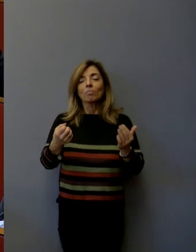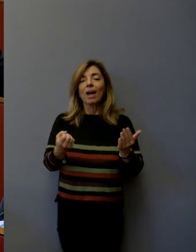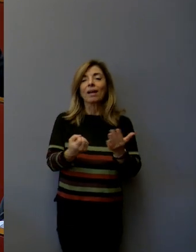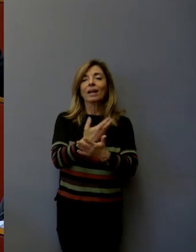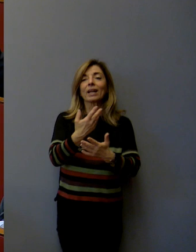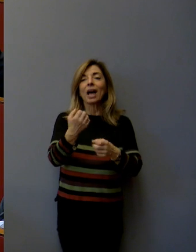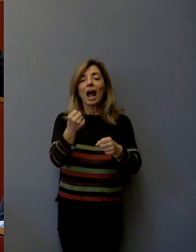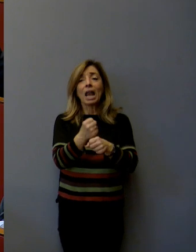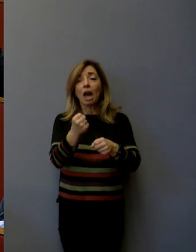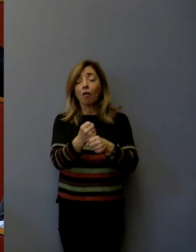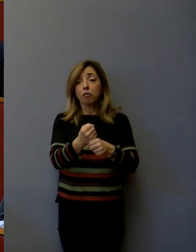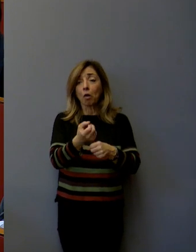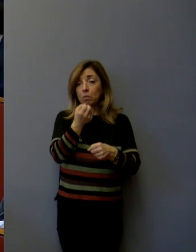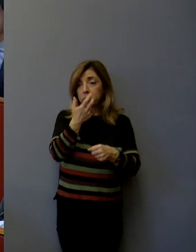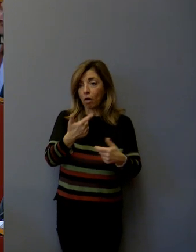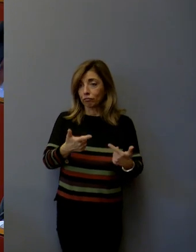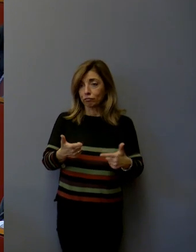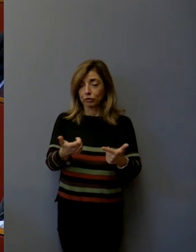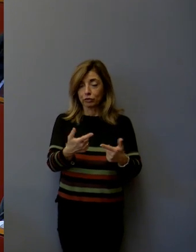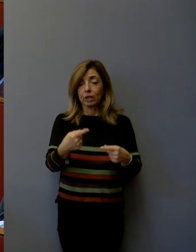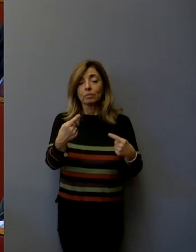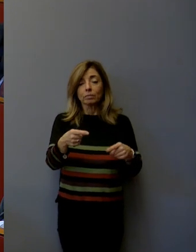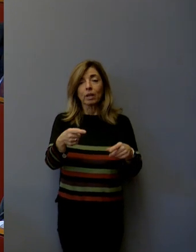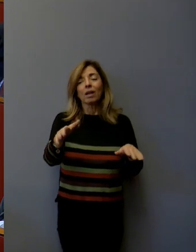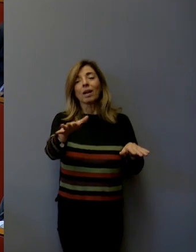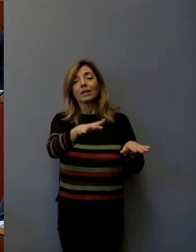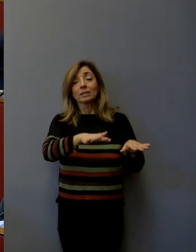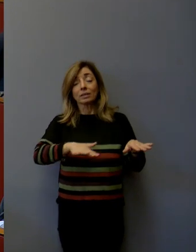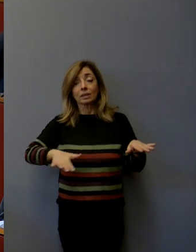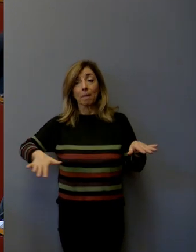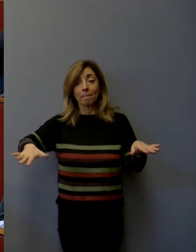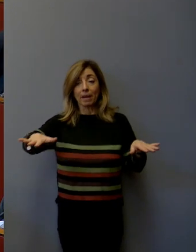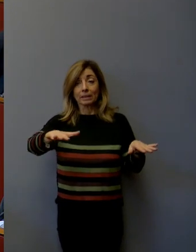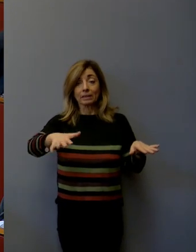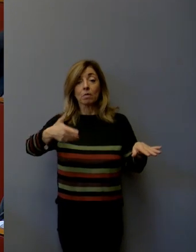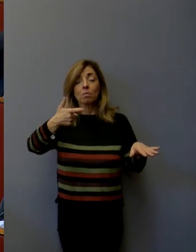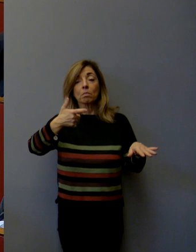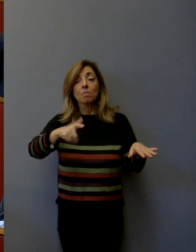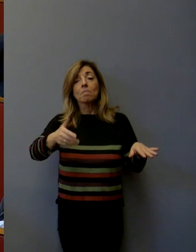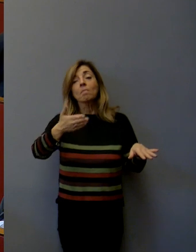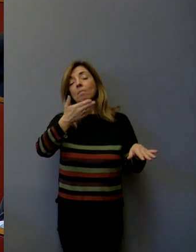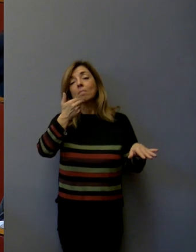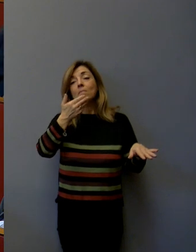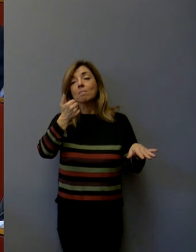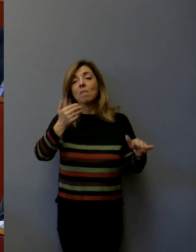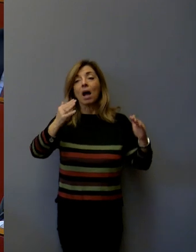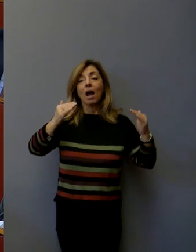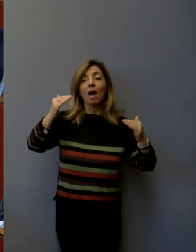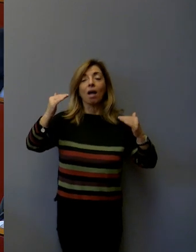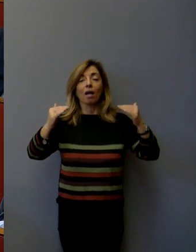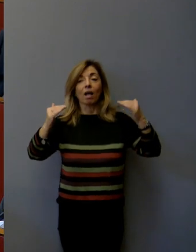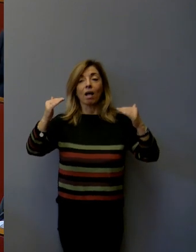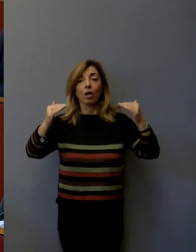e poi gli spazi perché appunto c'è un poco equilibrio nella gestione nella